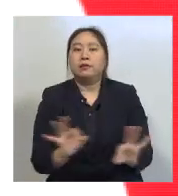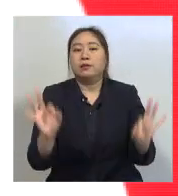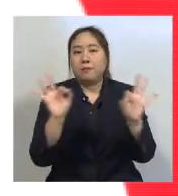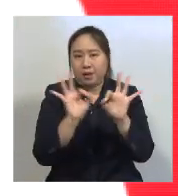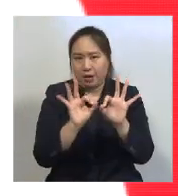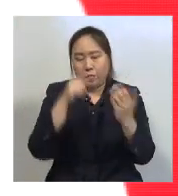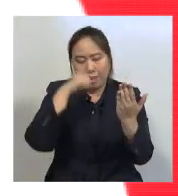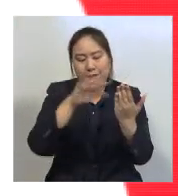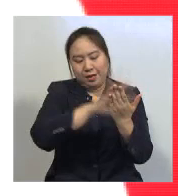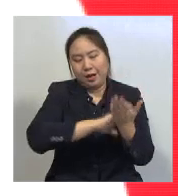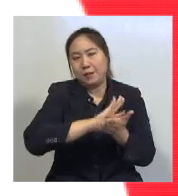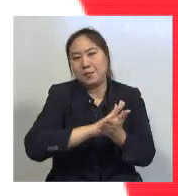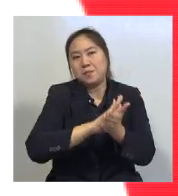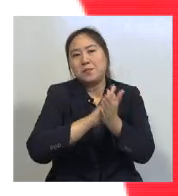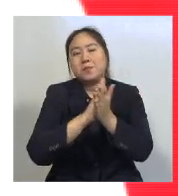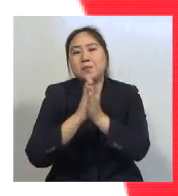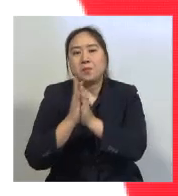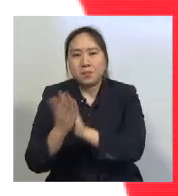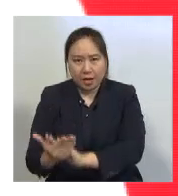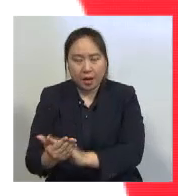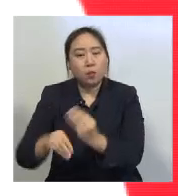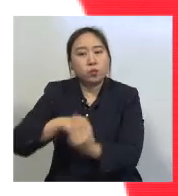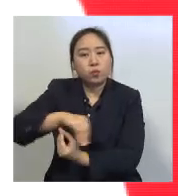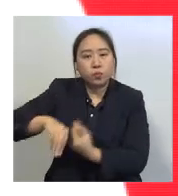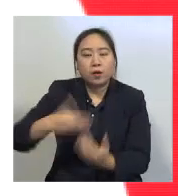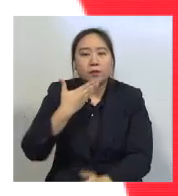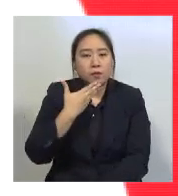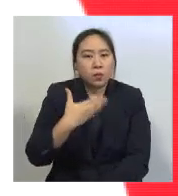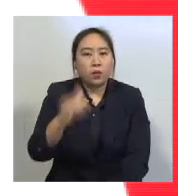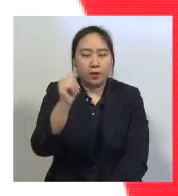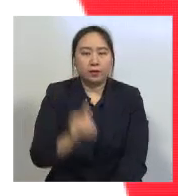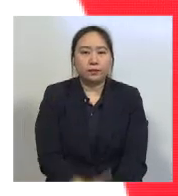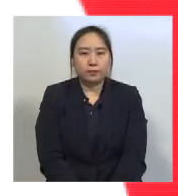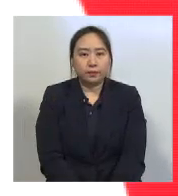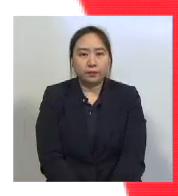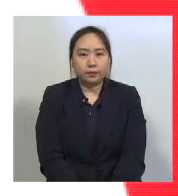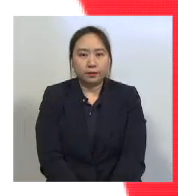ผ่านประเทศไทยเช่นเดียวกันไปสู่ความมั่นคงมั่งคั่งและยั่งยืน